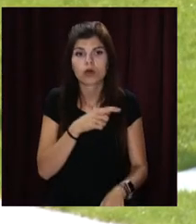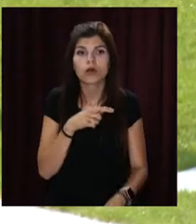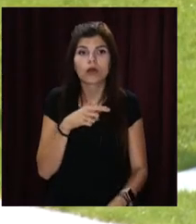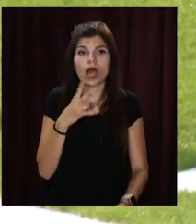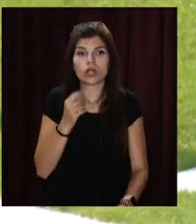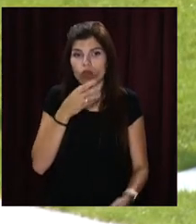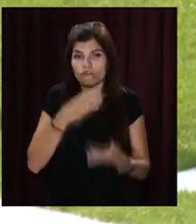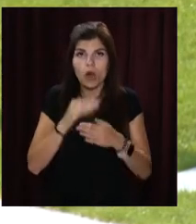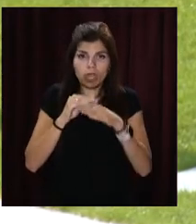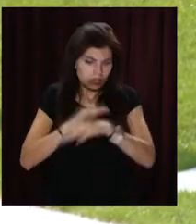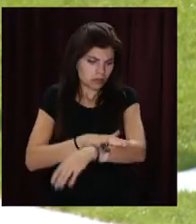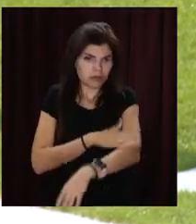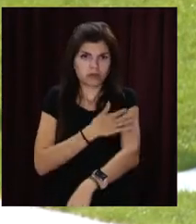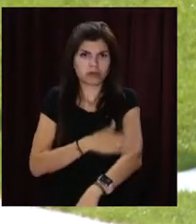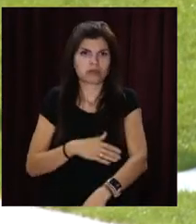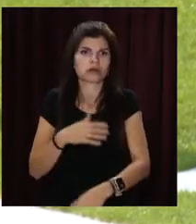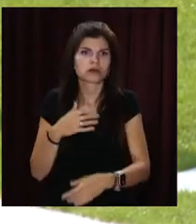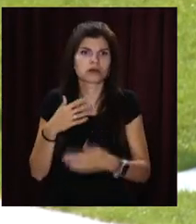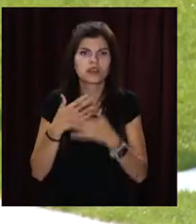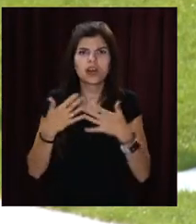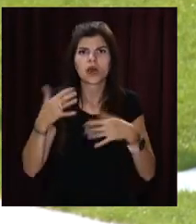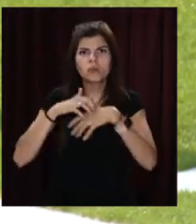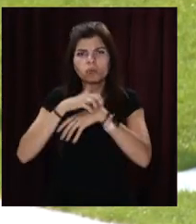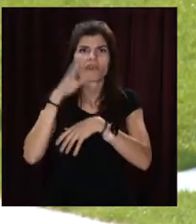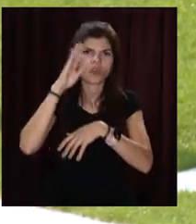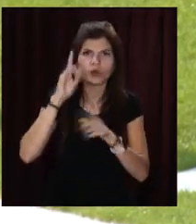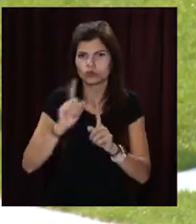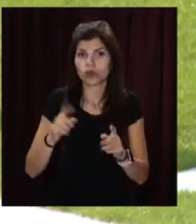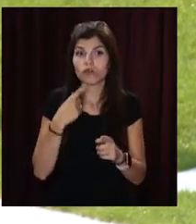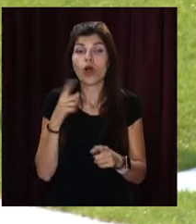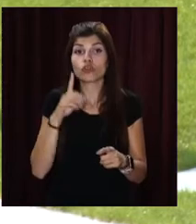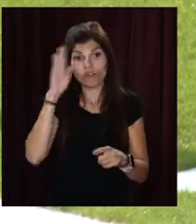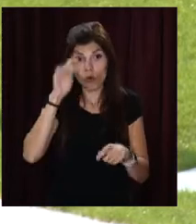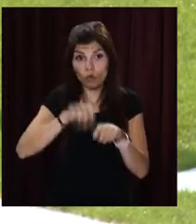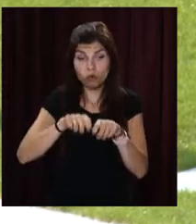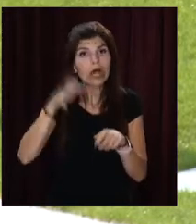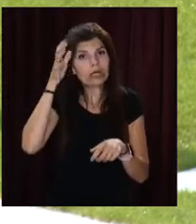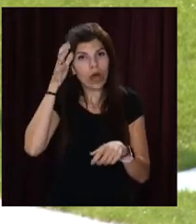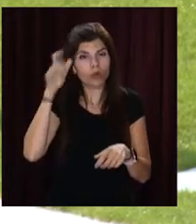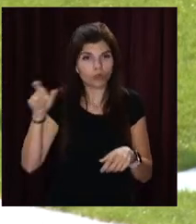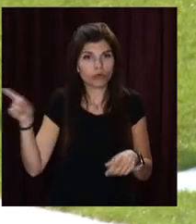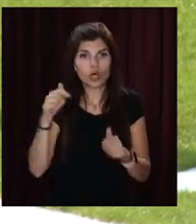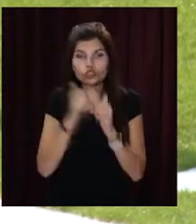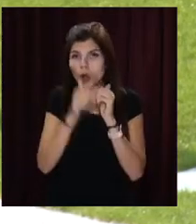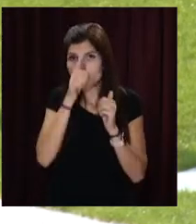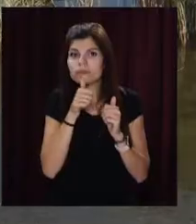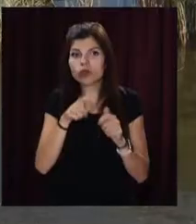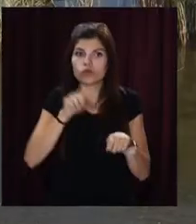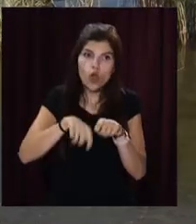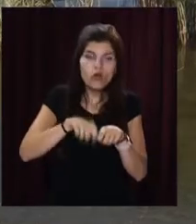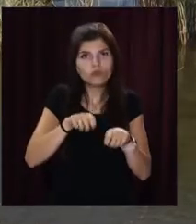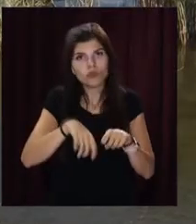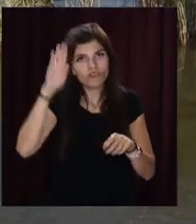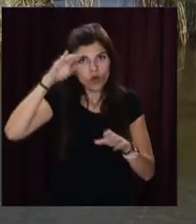до алергічних захворювань, вони можуть бачити на своєму тілі сип різний та валдирі.